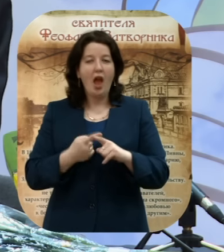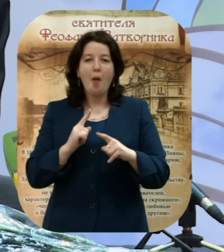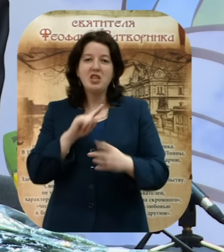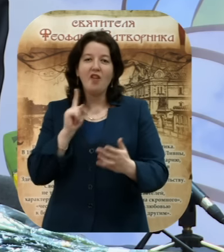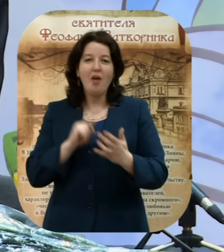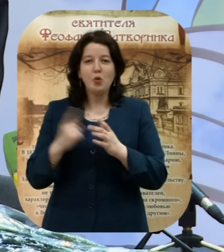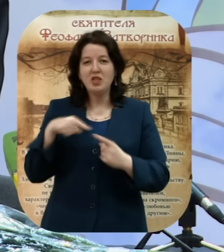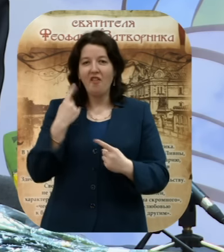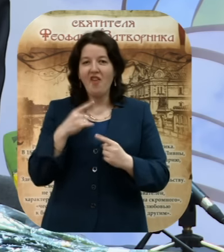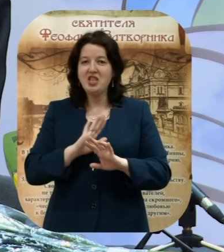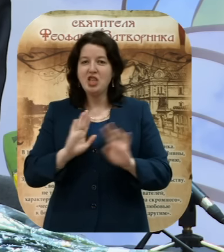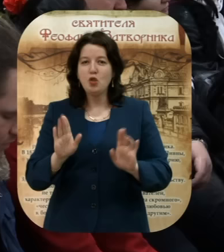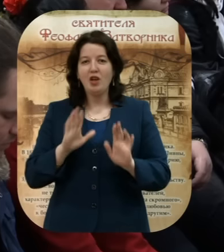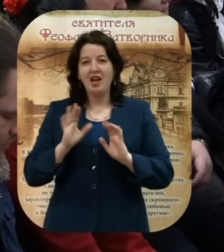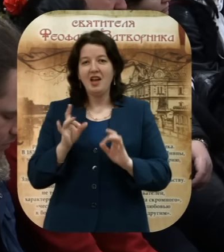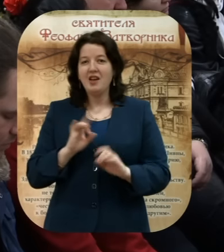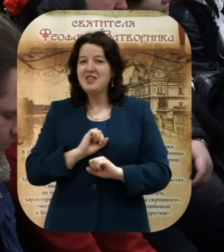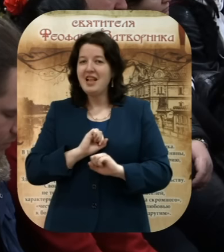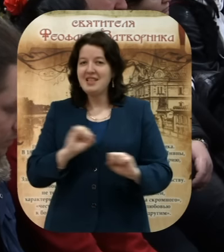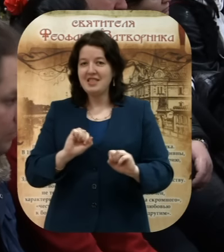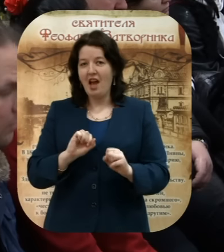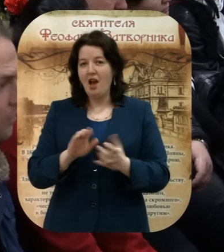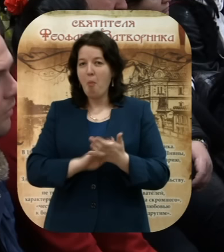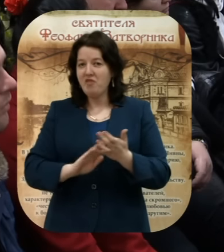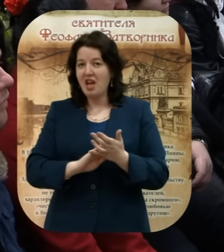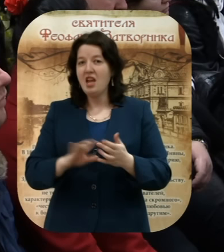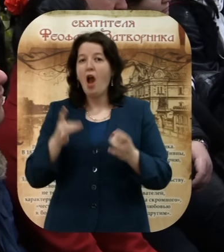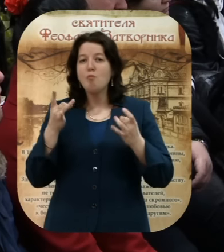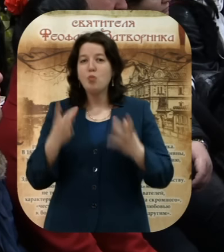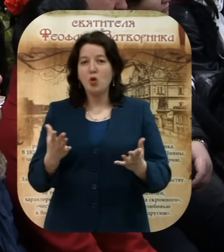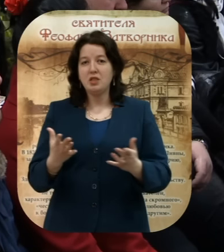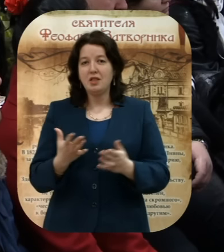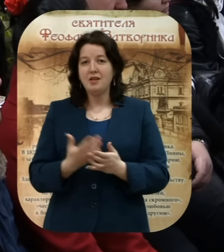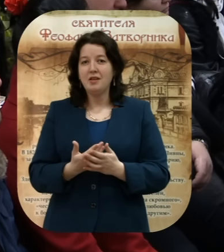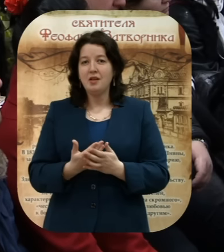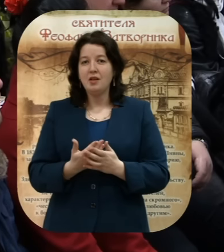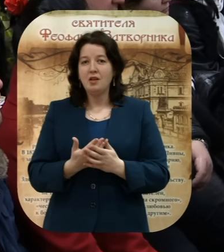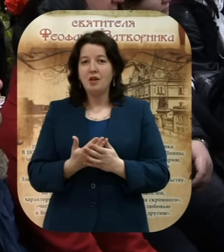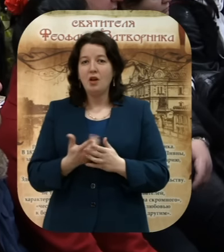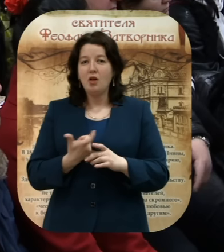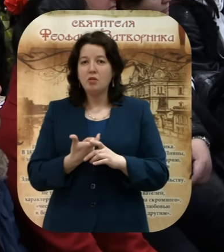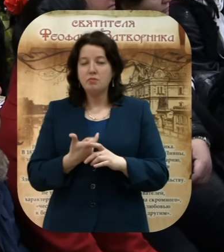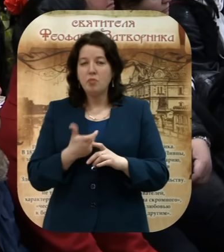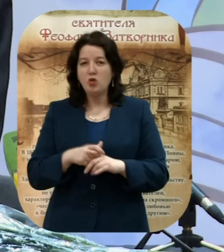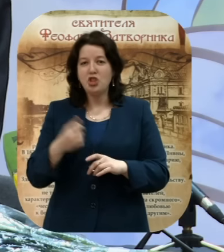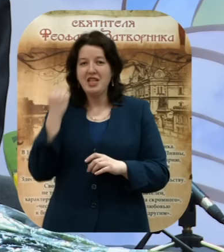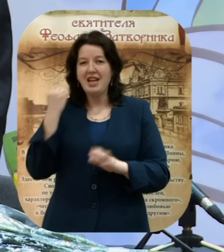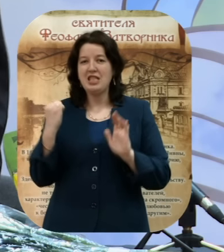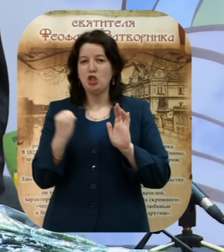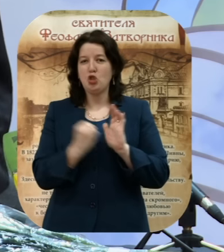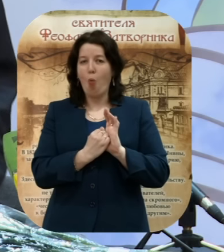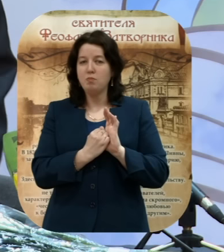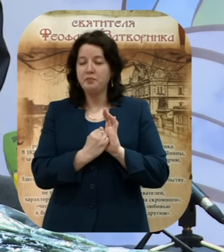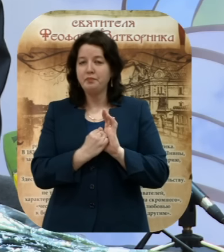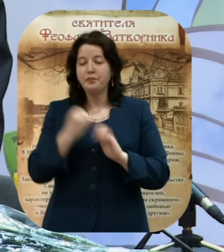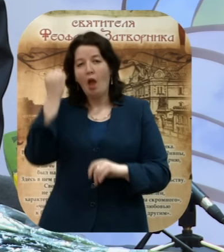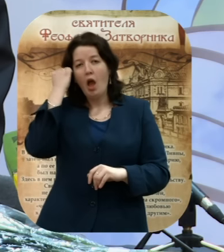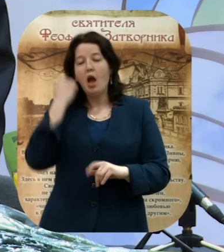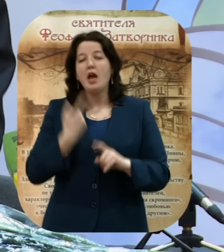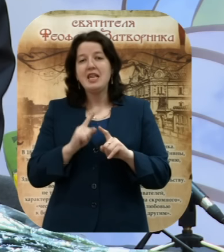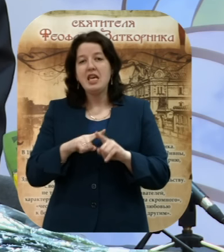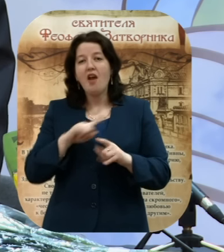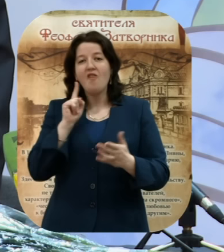не говорить не только нельзя, а просто даже сверхгрешно. Итак, вот вопрос, который